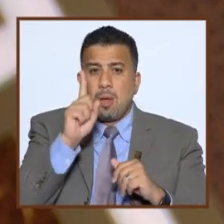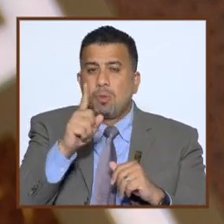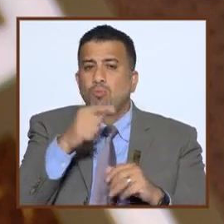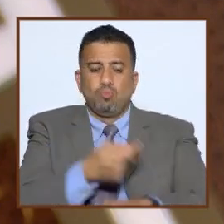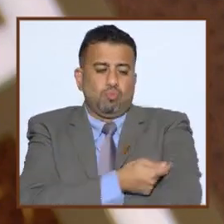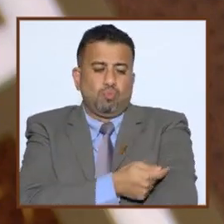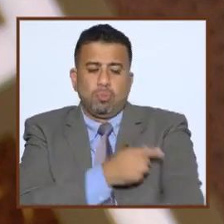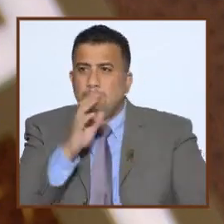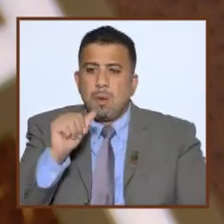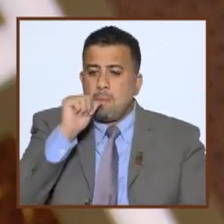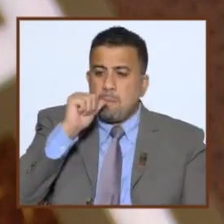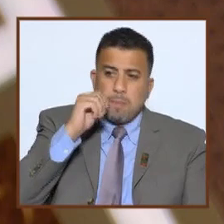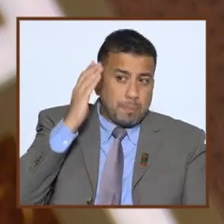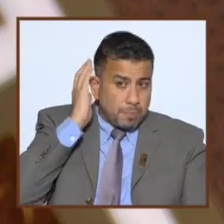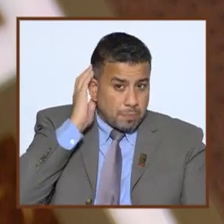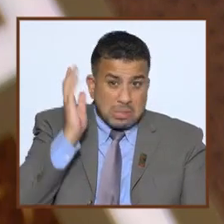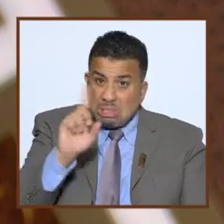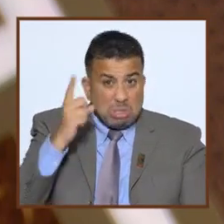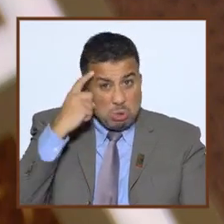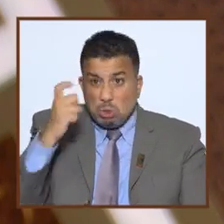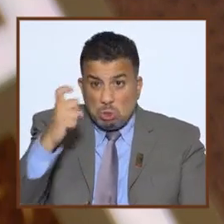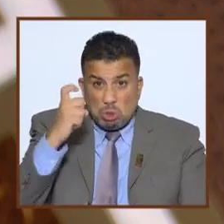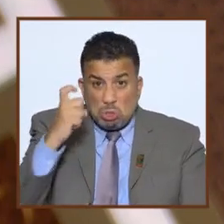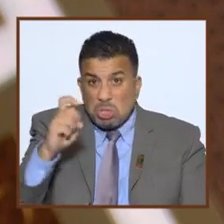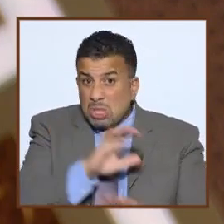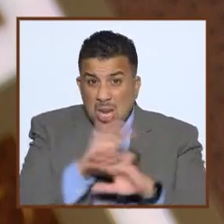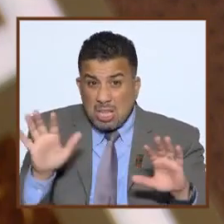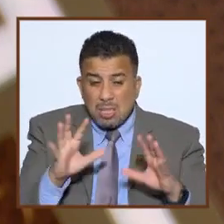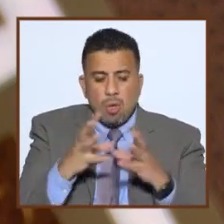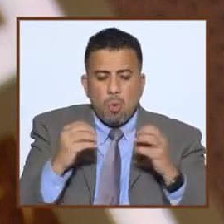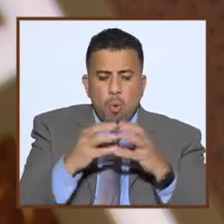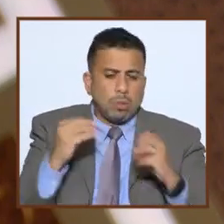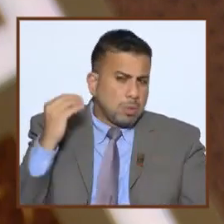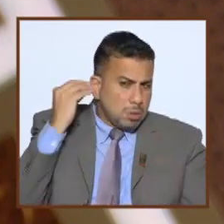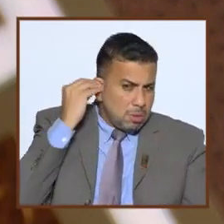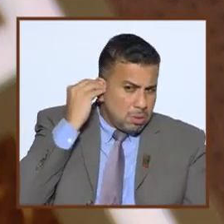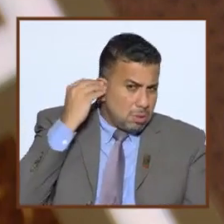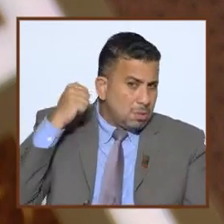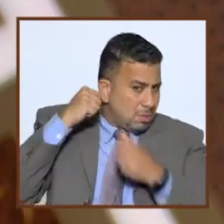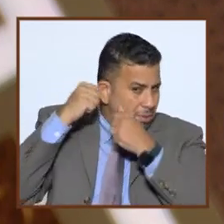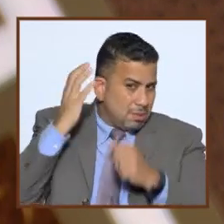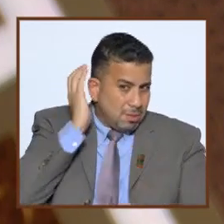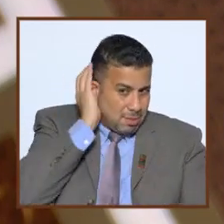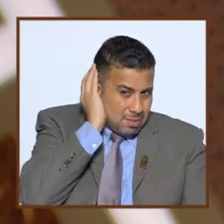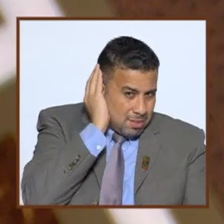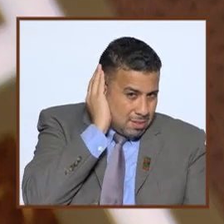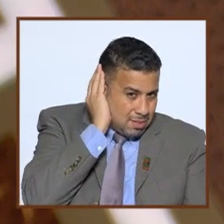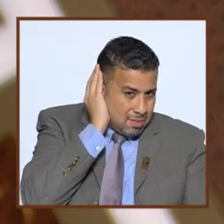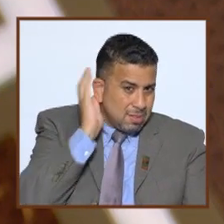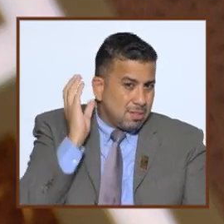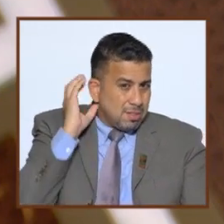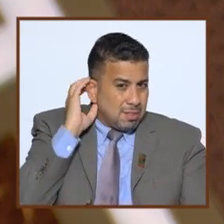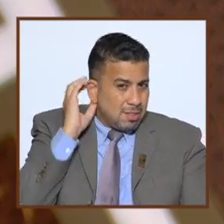عليه انا وان ما لا يتم الواجب الا به فواجب تضع قطنه تضع اي شيء طبي بحيث في في